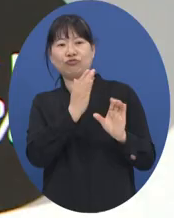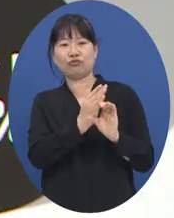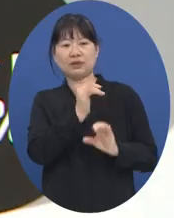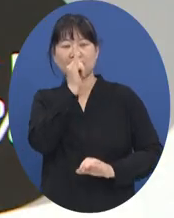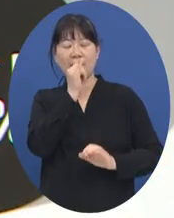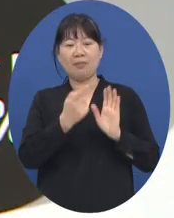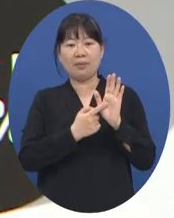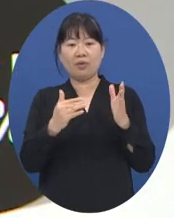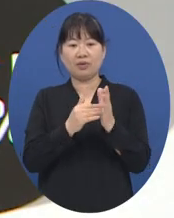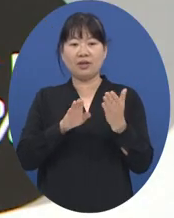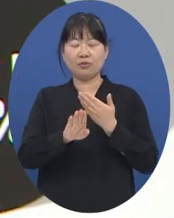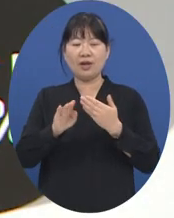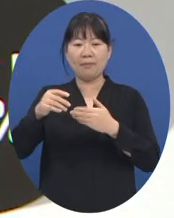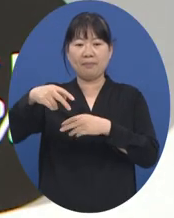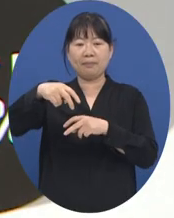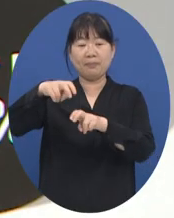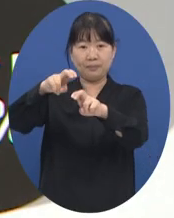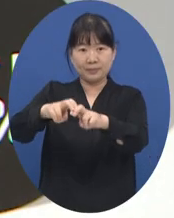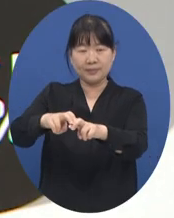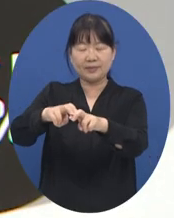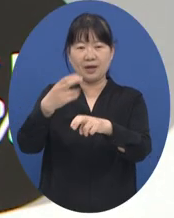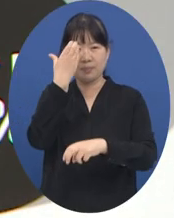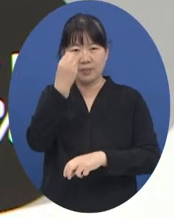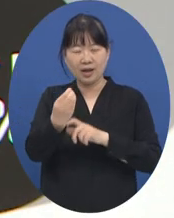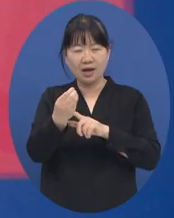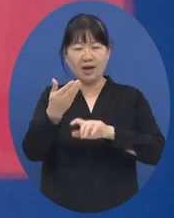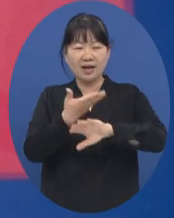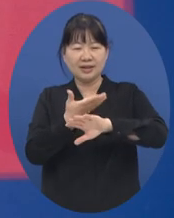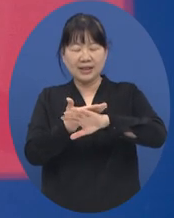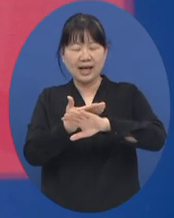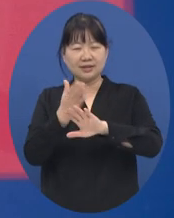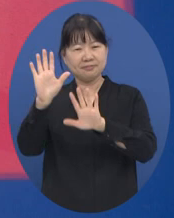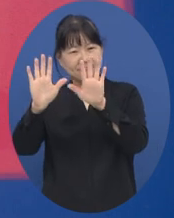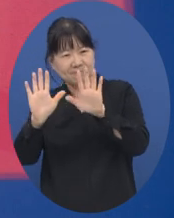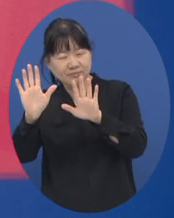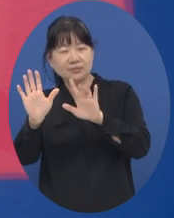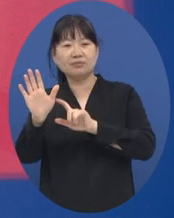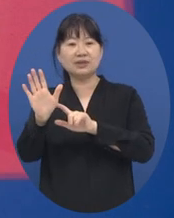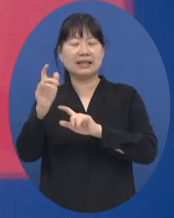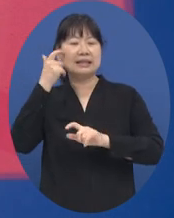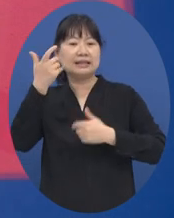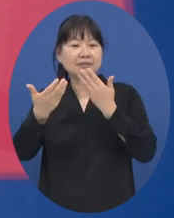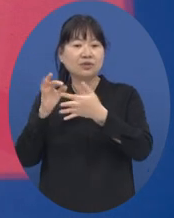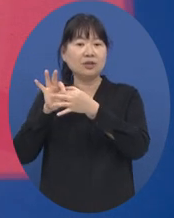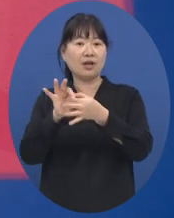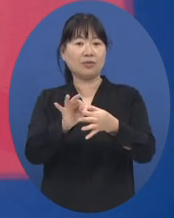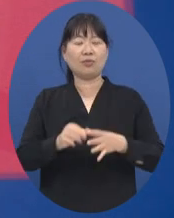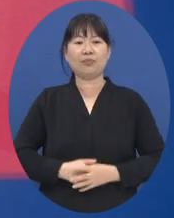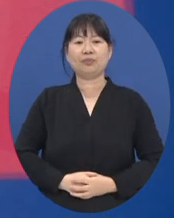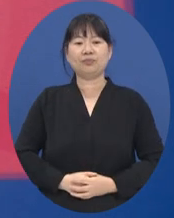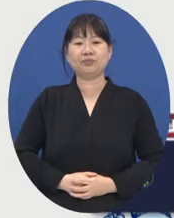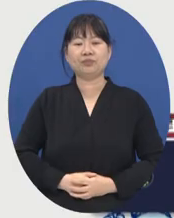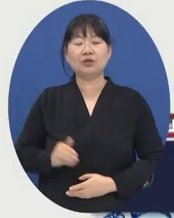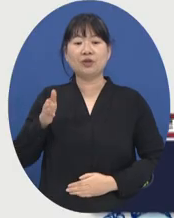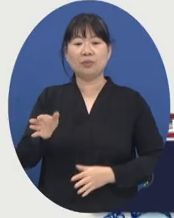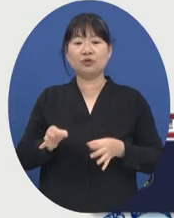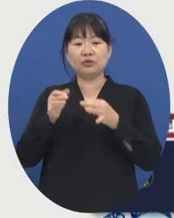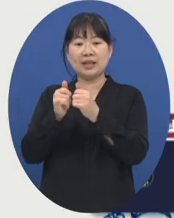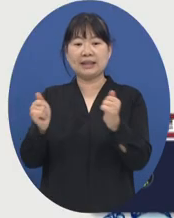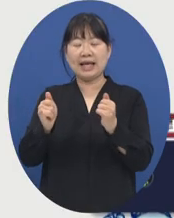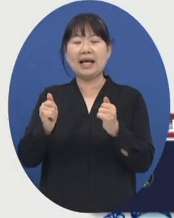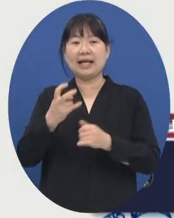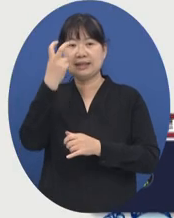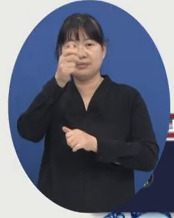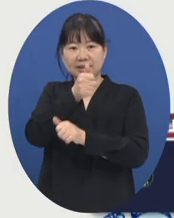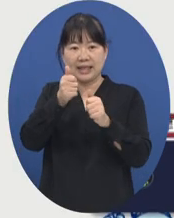발표가 끝나자 맞은편에선 이를 듣고 앉아있던 또 다른 캐릭터의 질문 공세가 이어집니다. 전문 투자자